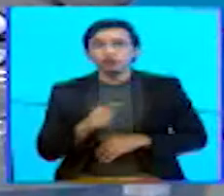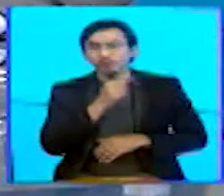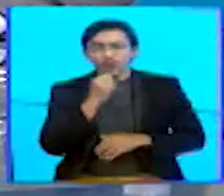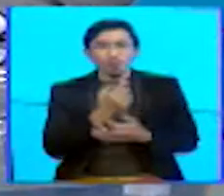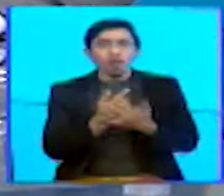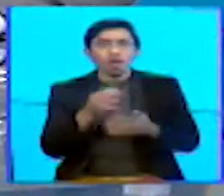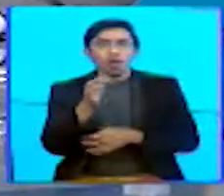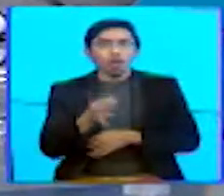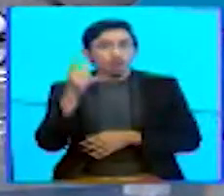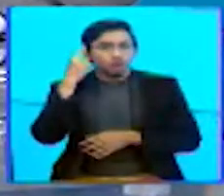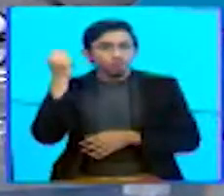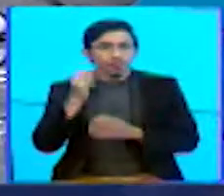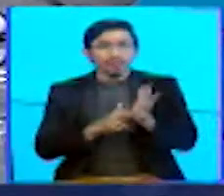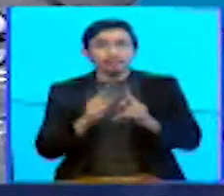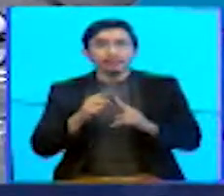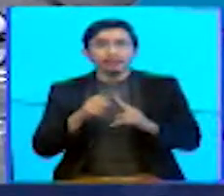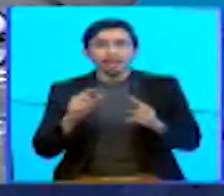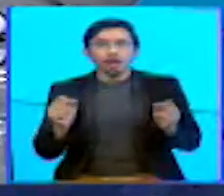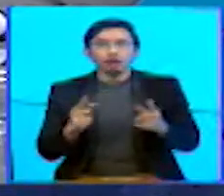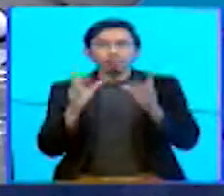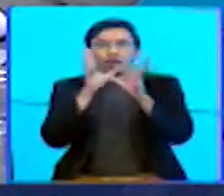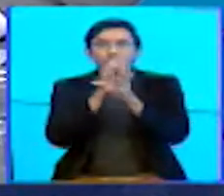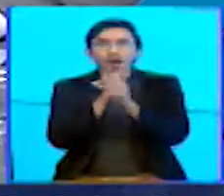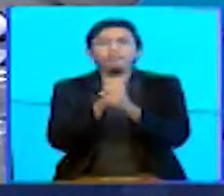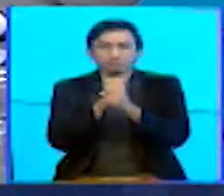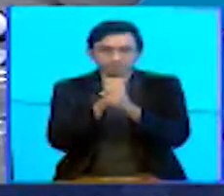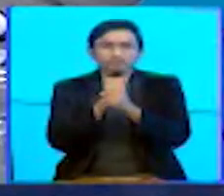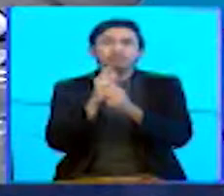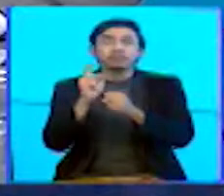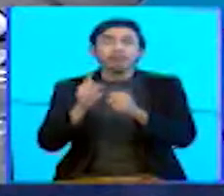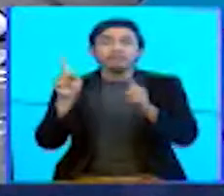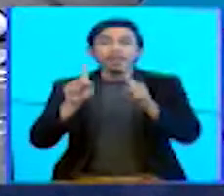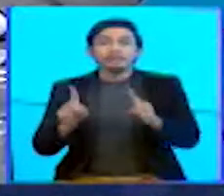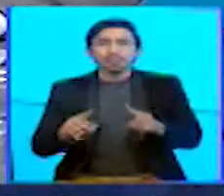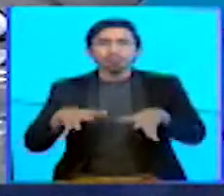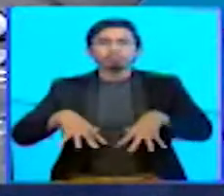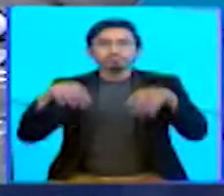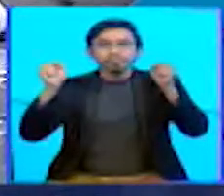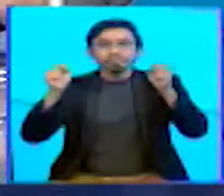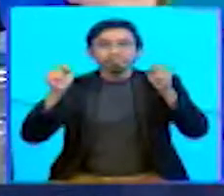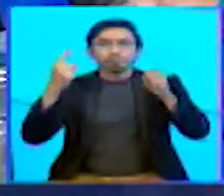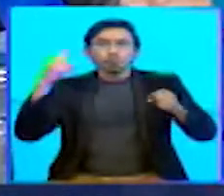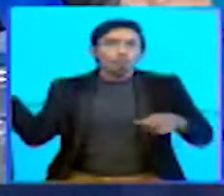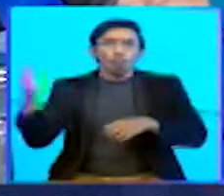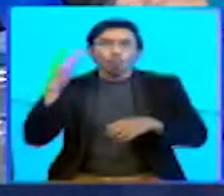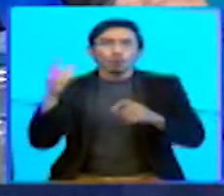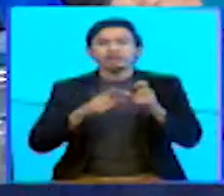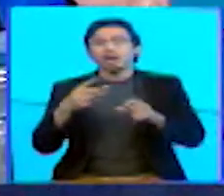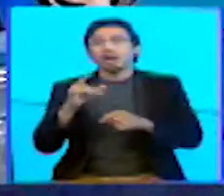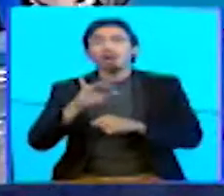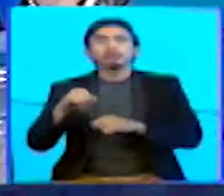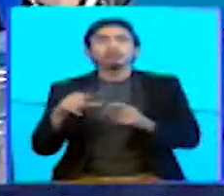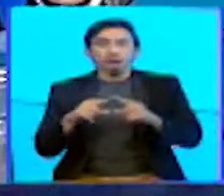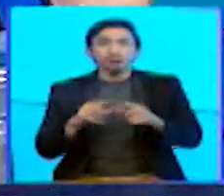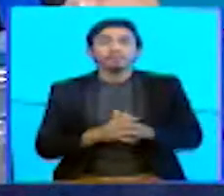Lebih dari sepekan, warga kota Kupang, Nusa Tenggara Timur hidup dalam kegelapan akibat padamnya listrik setelah dihantam badai Seroja.